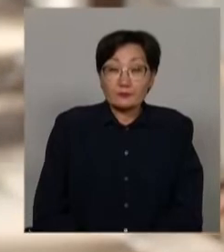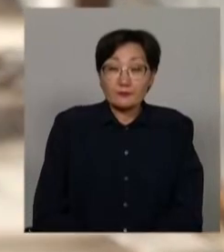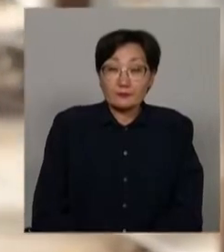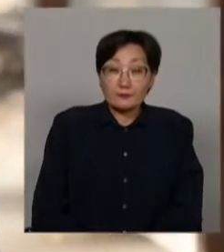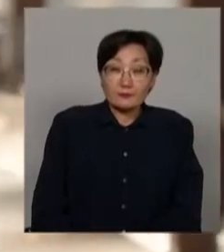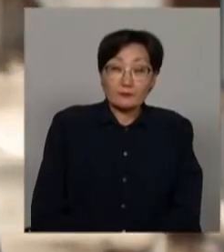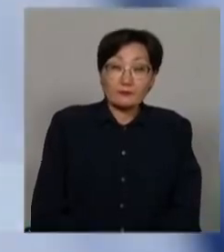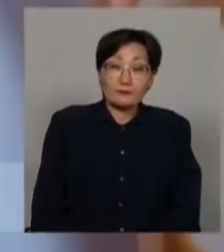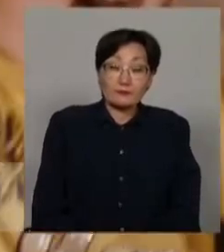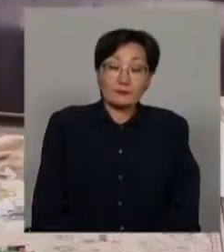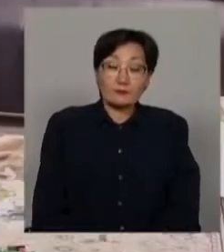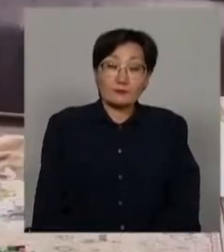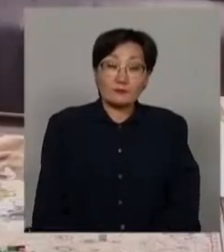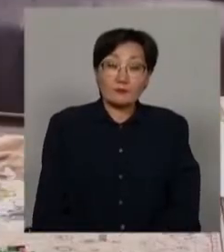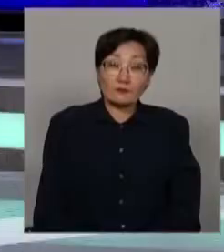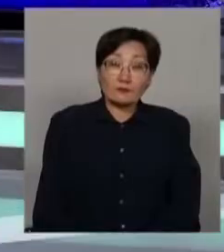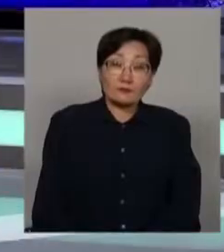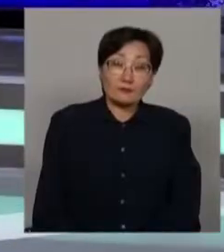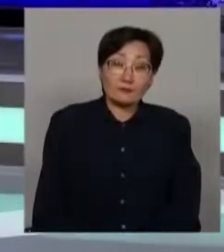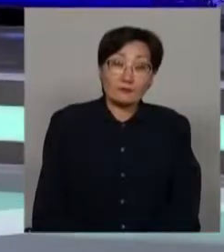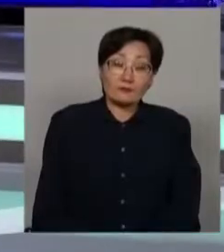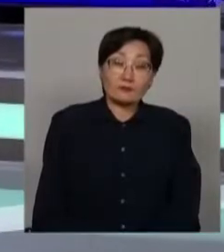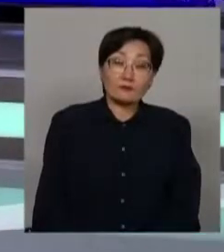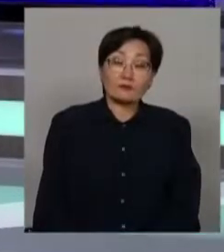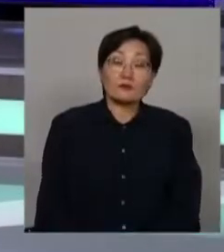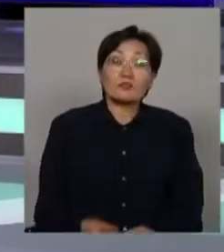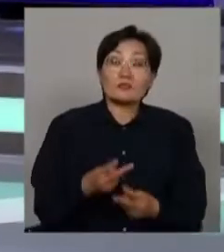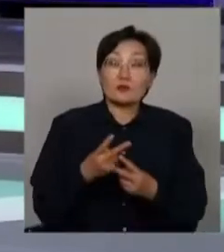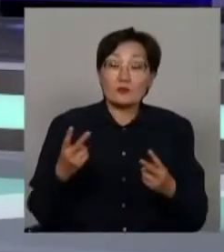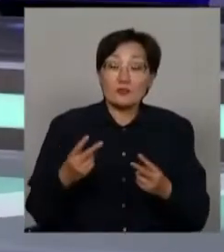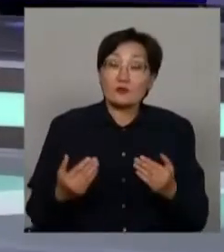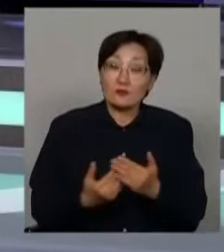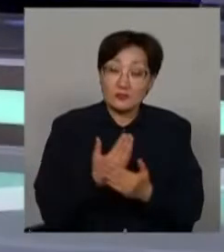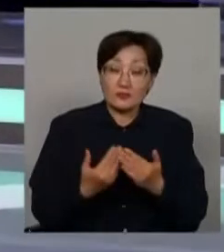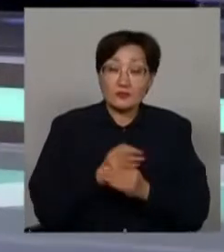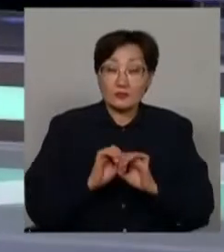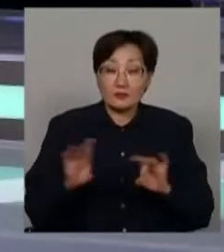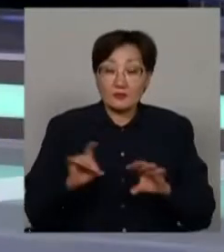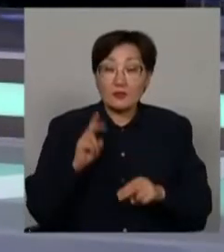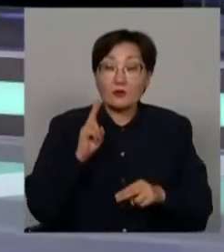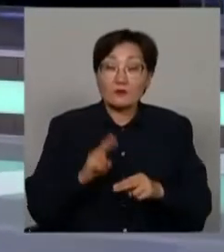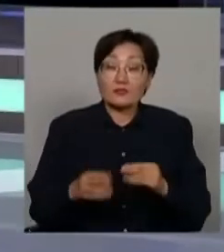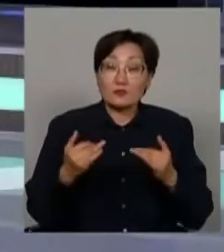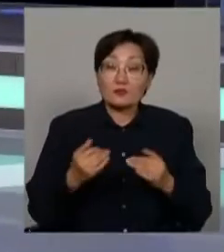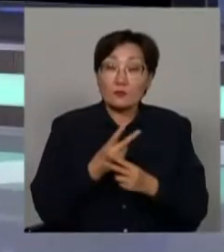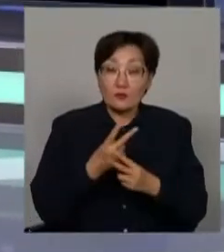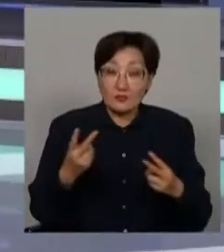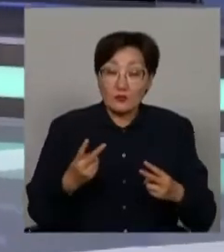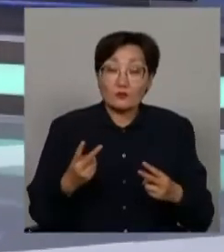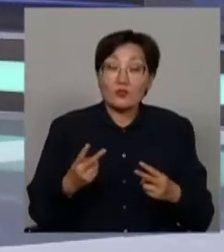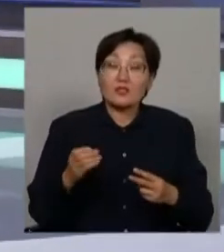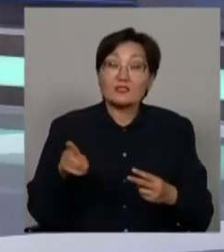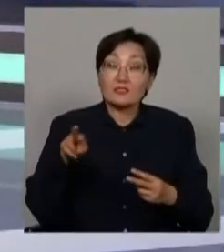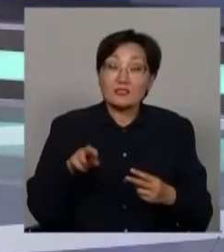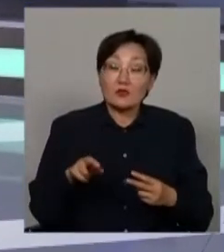Рашидин Якупов, телеканал «Алматы». Уважаемые телезрители, на этом наш выпуск завершен. Прямо сейчас не пропустите очередную